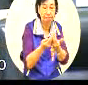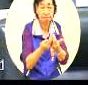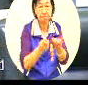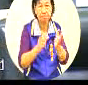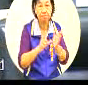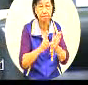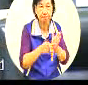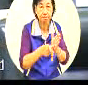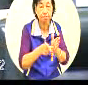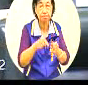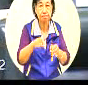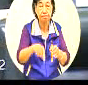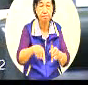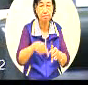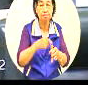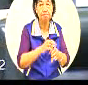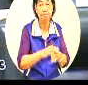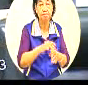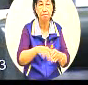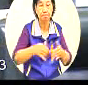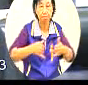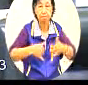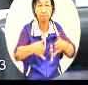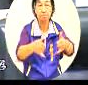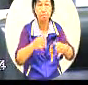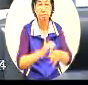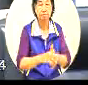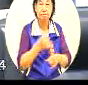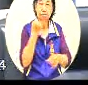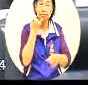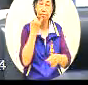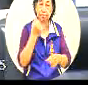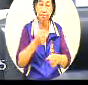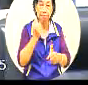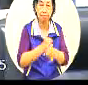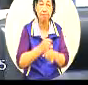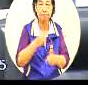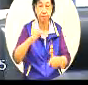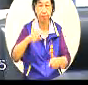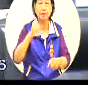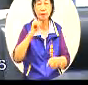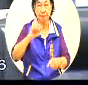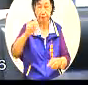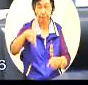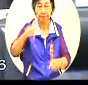个路线，这个部分不难吧？可不可以马上做到？ 这个我们应该要做的。 可以哦，好，我们希望说